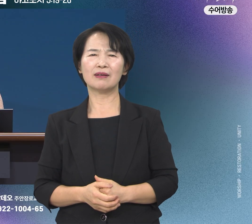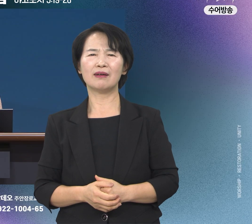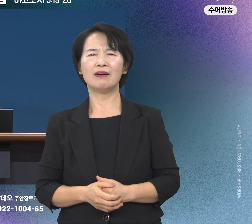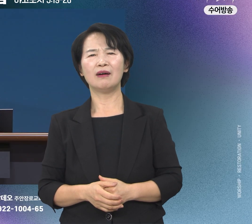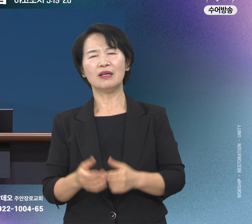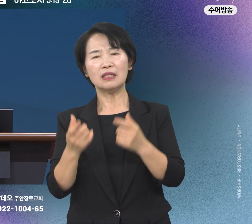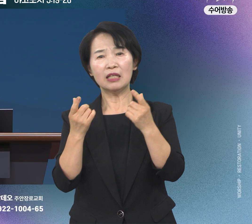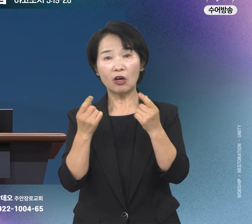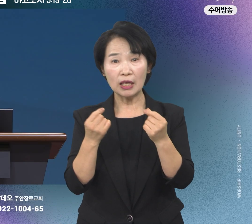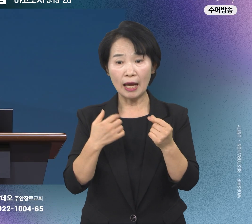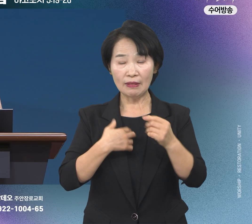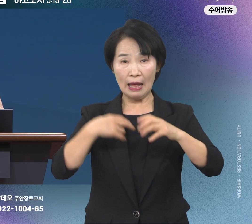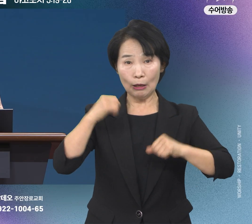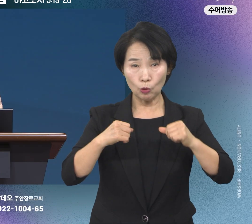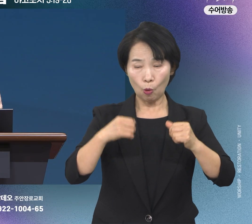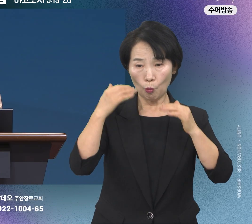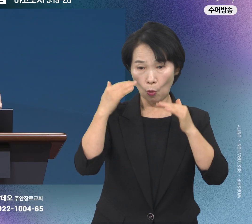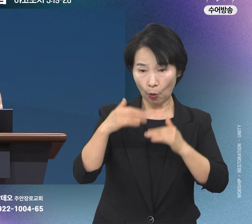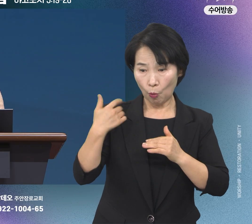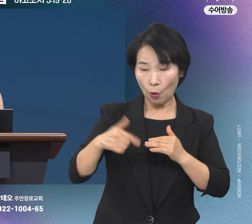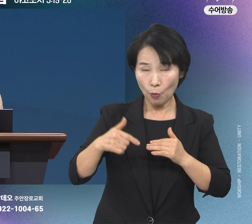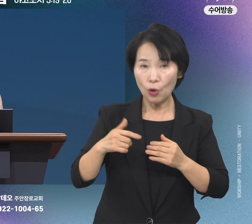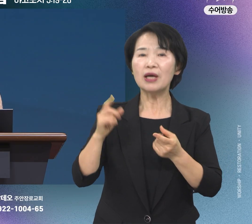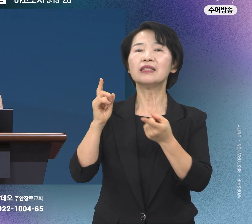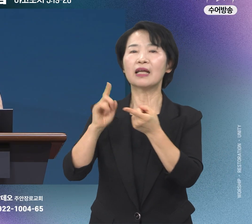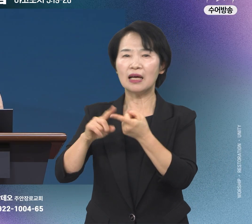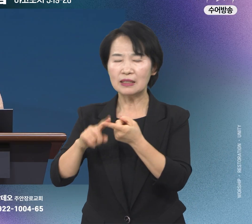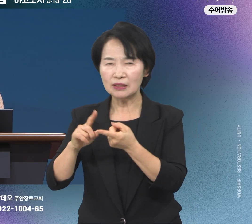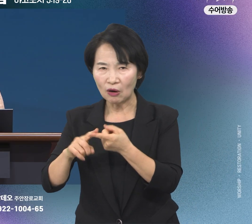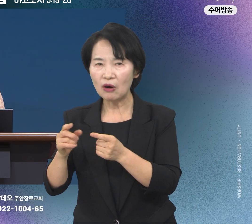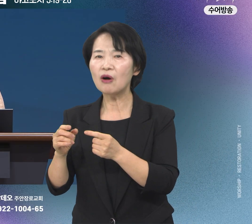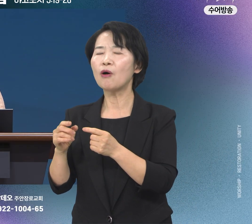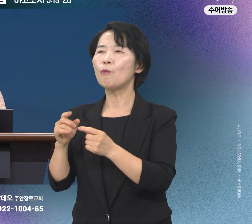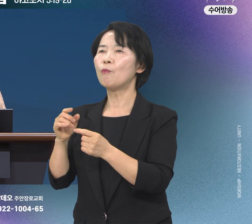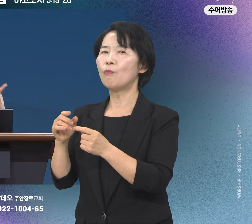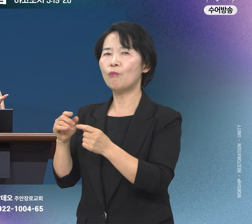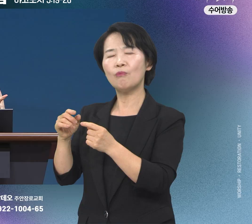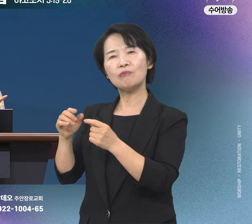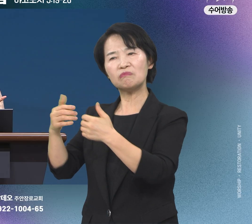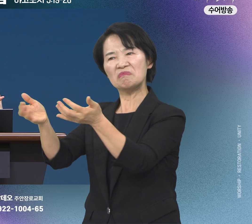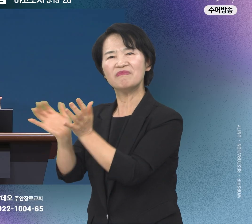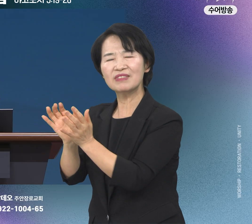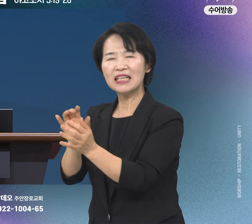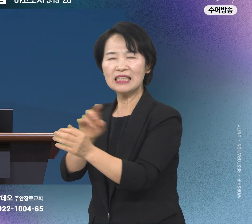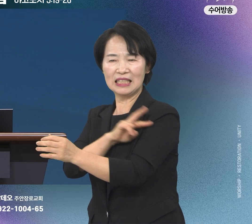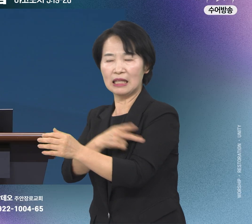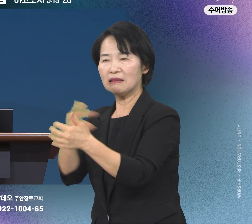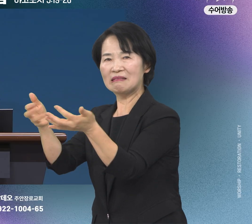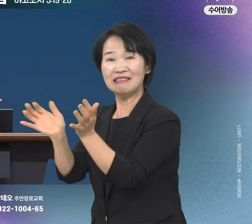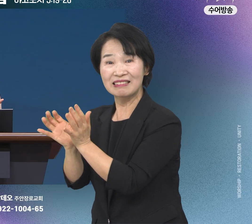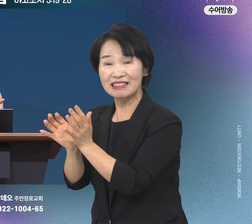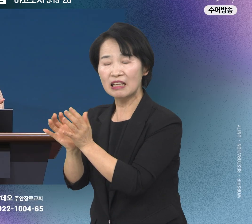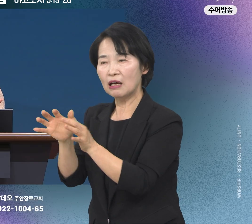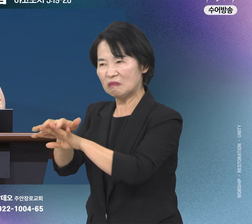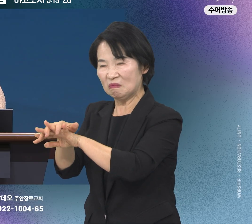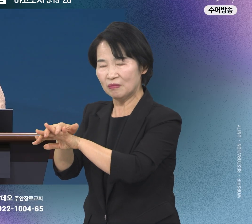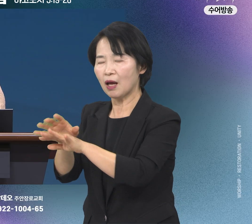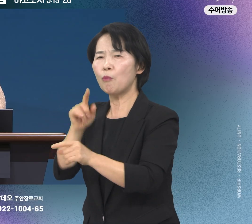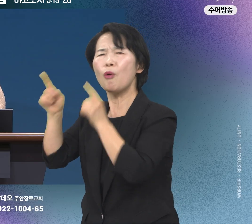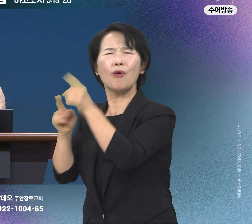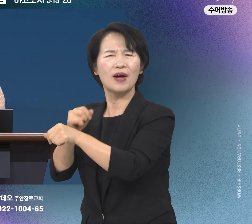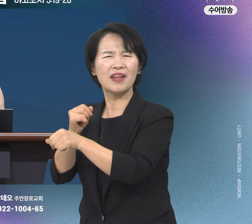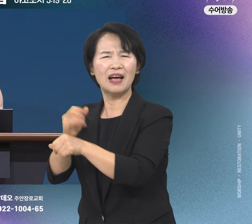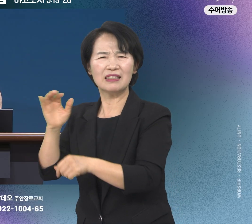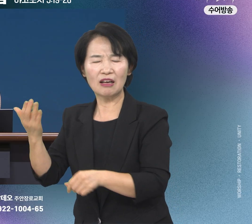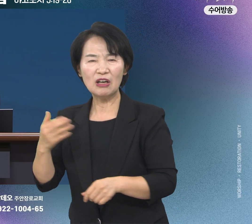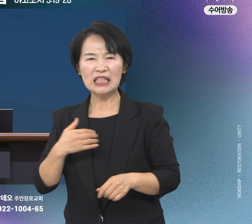신천지에 보고해야 하기 때문에 저 오늘 몇 사람의 번호를 취했습니다. 저 오늘 몇 사람에게 신천지 말씀을 전했습니다. 저 그리고